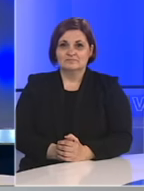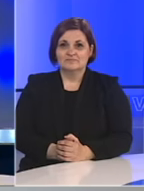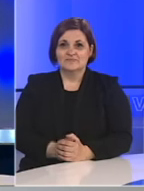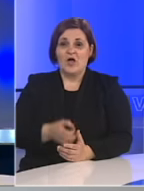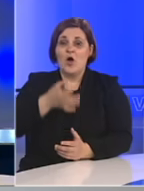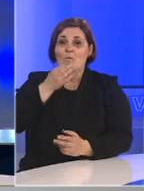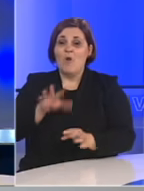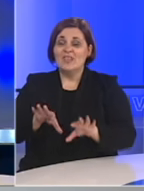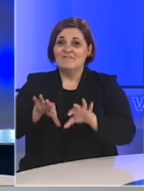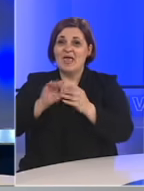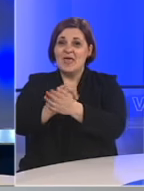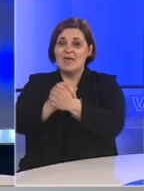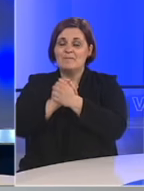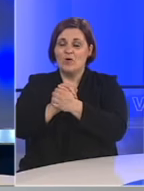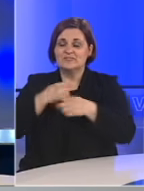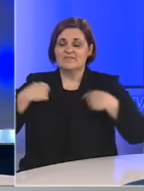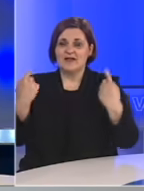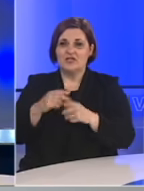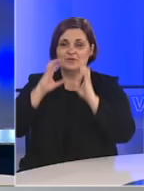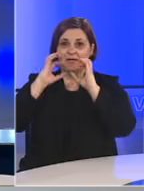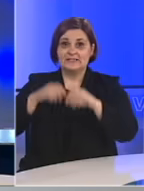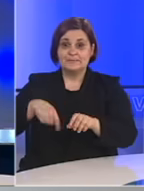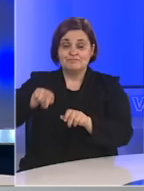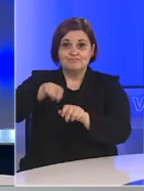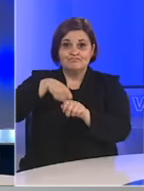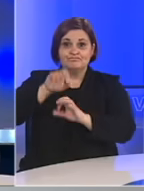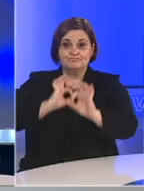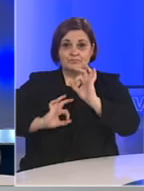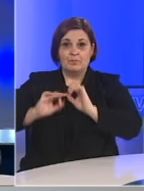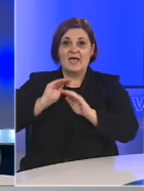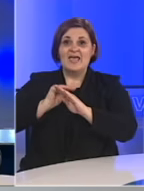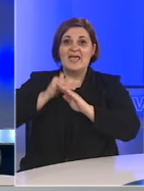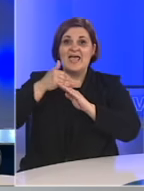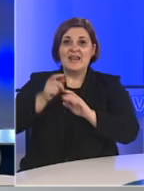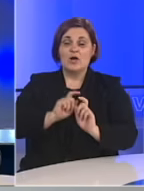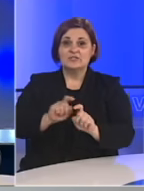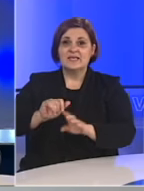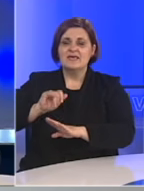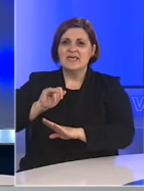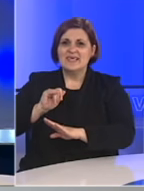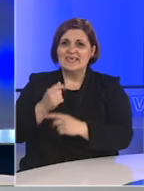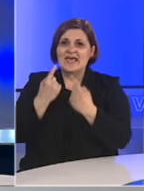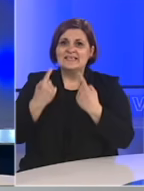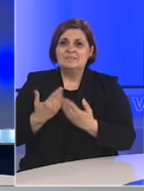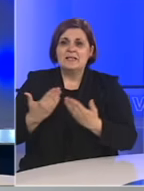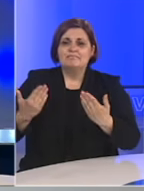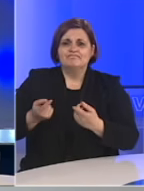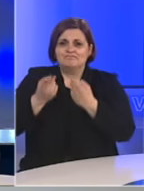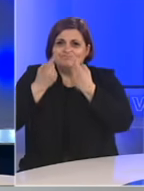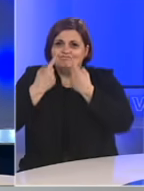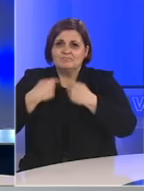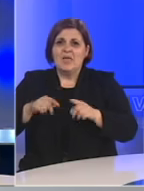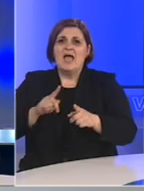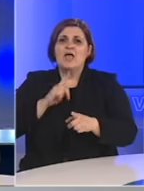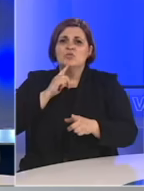Bolje vas našao i pozdrav našim gledaocima. Oporavili ste se nakon infekcije. Jesu li postojale neke specifičnosti